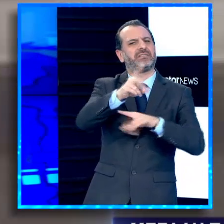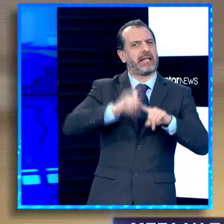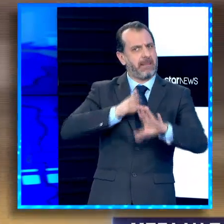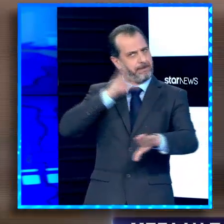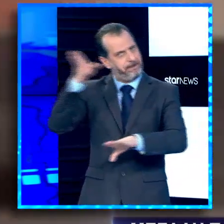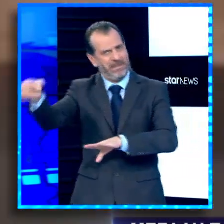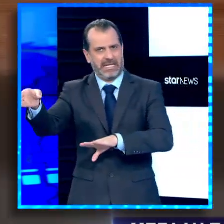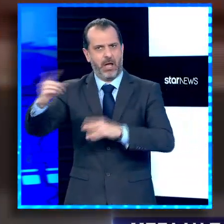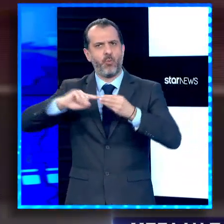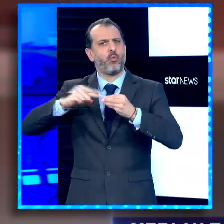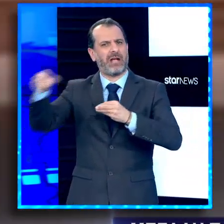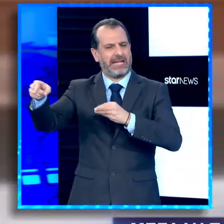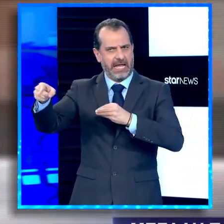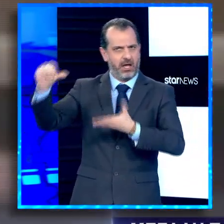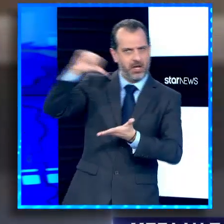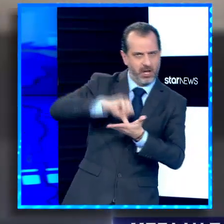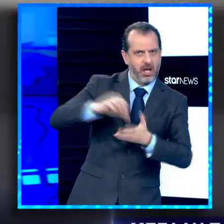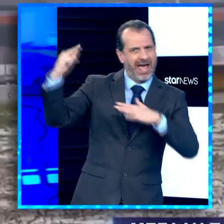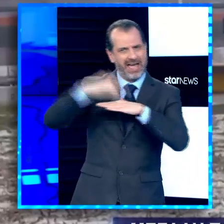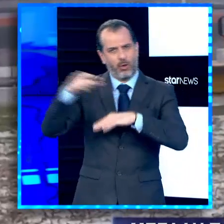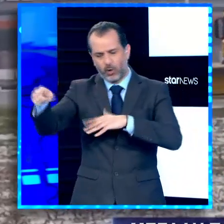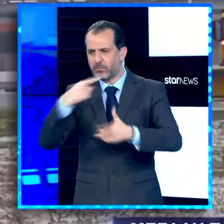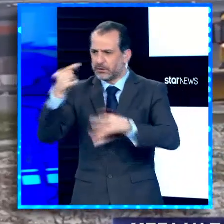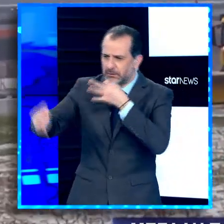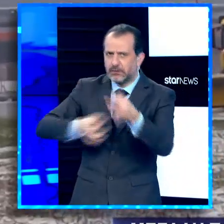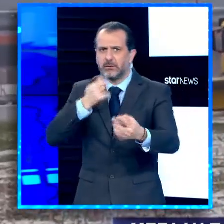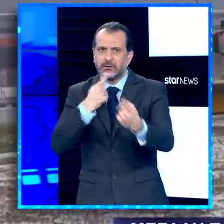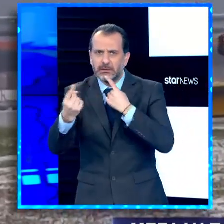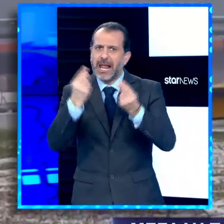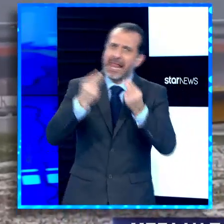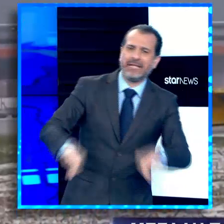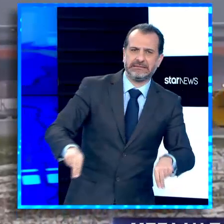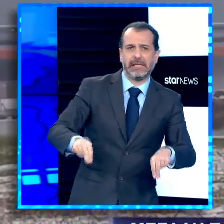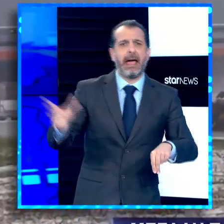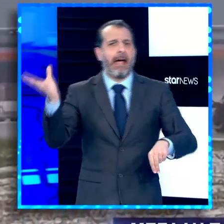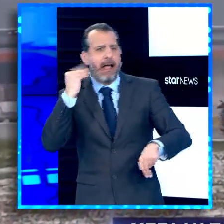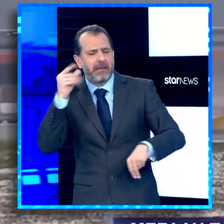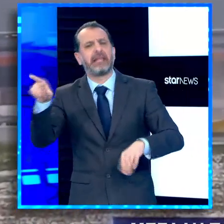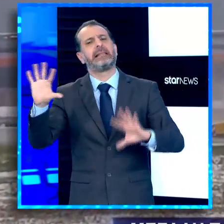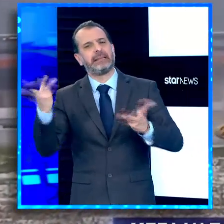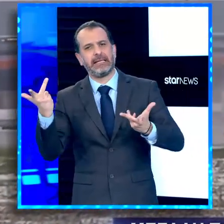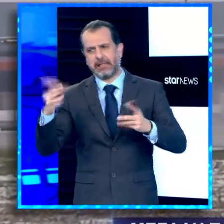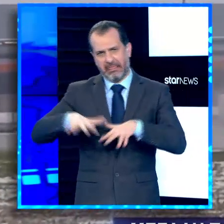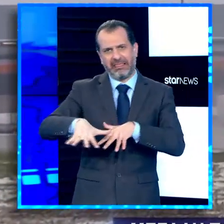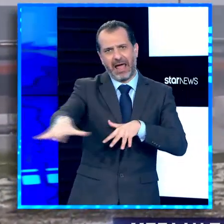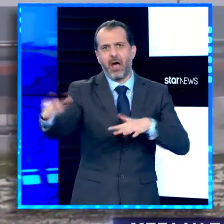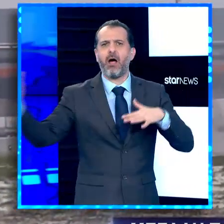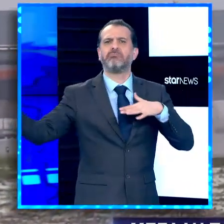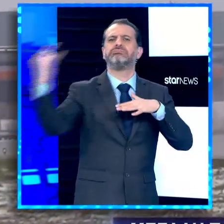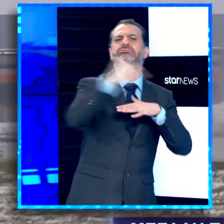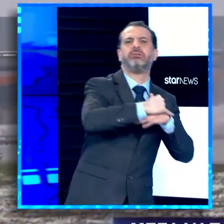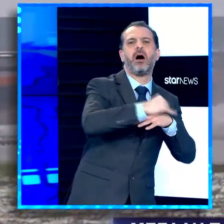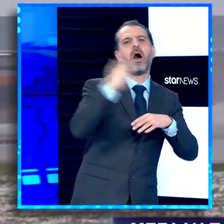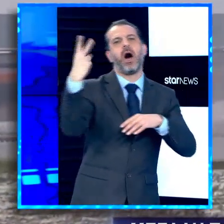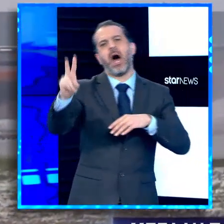Ελλάδας στη Βουδαπέστη και προσπαθεί να βρει λύση. Τελευταία ενημέρωση είναι ότι πιθανότατα σε λίγη ώρα να ξεκινήσουν με αεροπλάνο που θα έφτανε